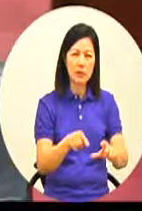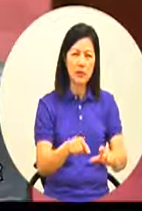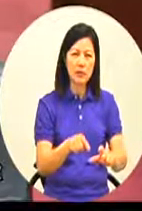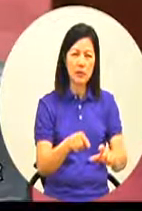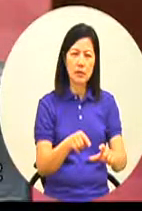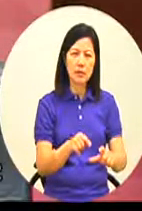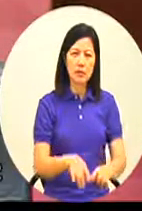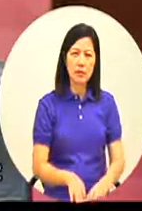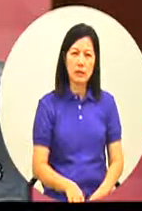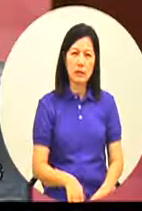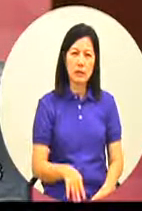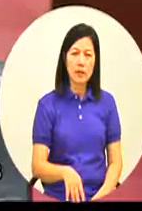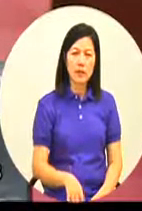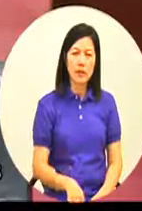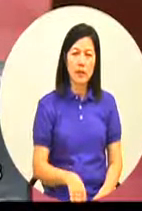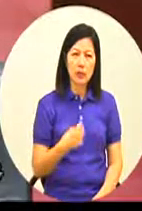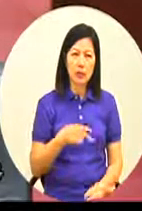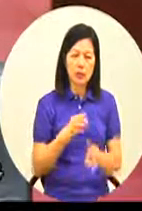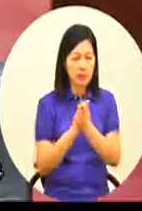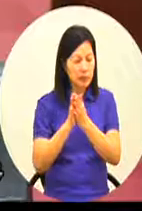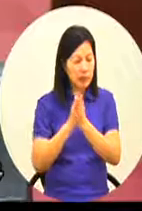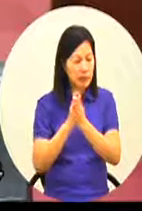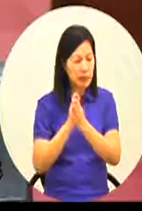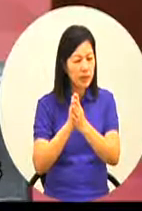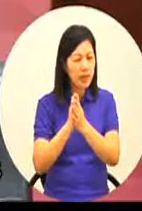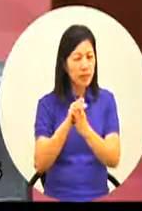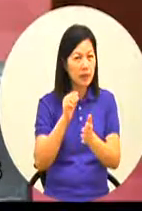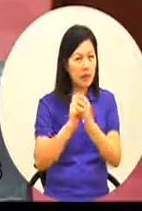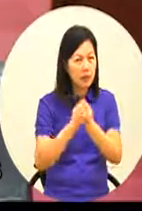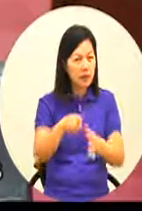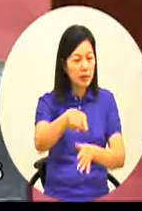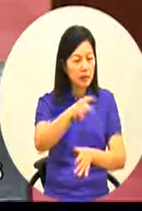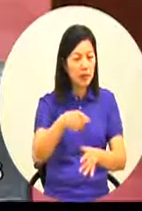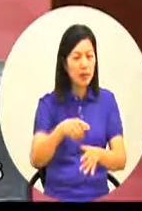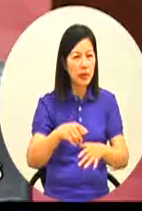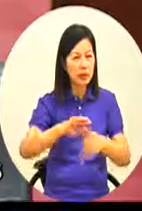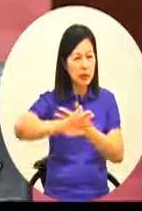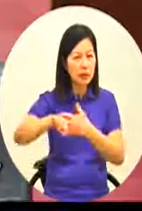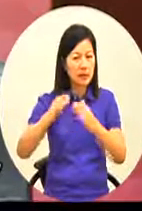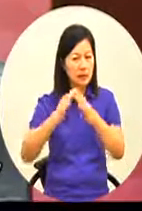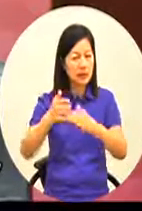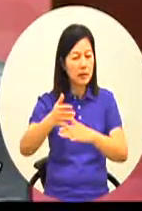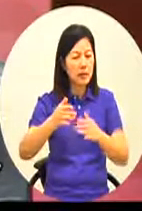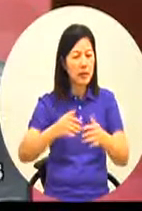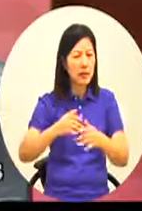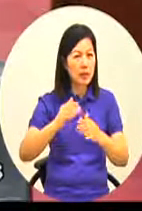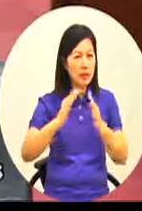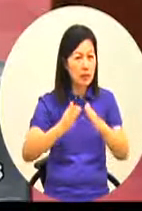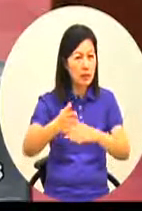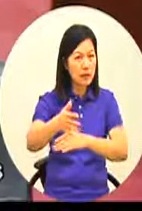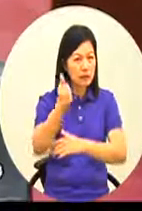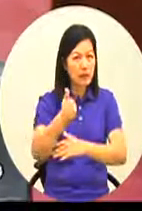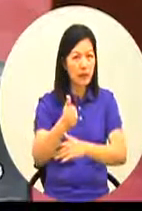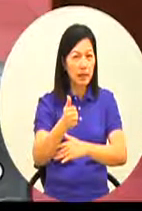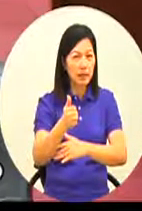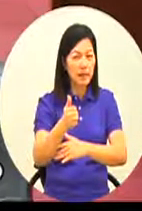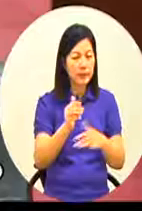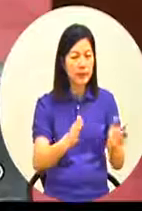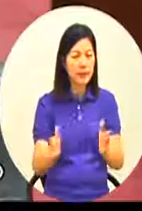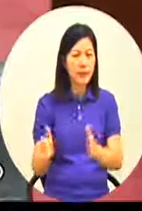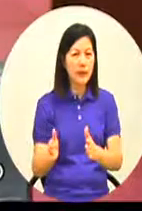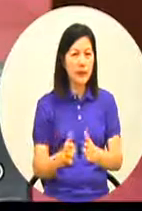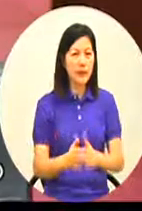迄个啥啊，拜托总之上个拜托市长对不对吼？请市长对不对吼？来处理嘛，市长有迄个叫。迄、那个